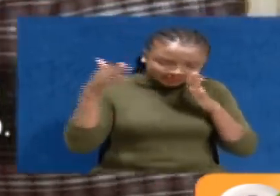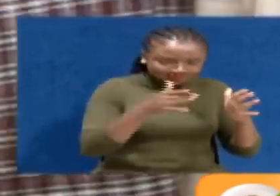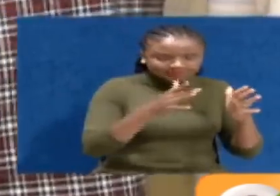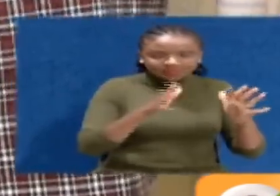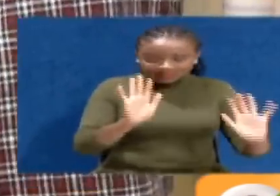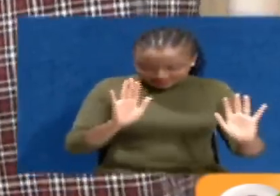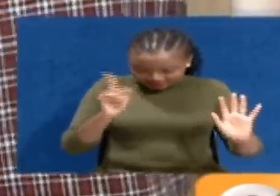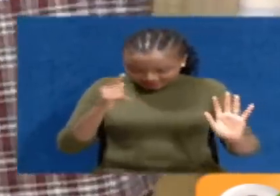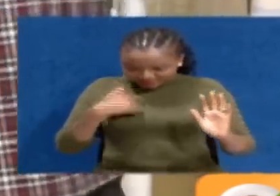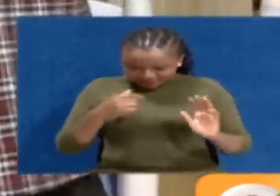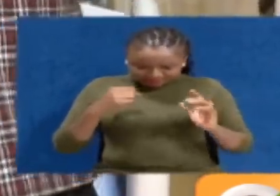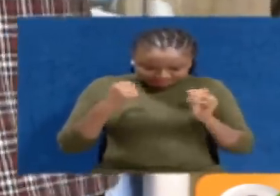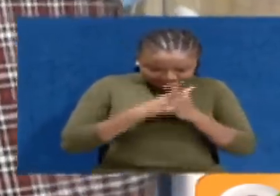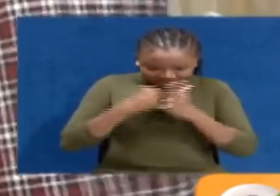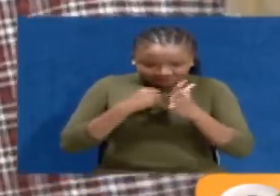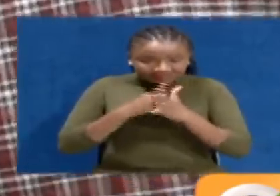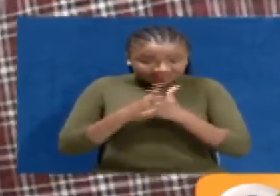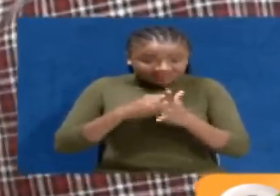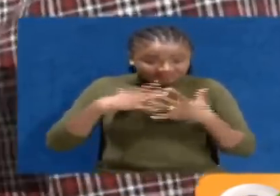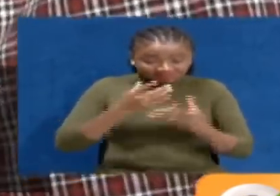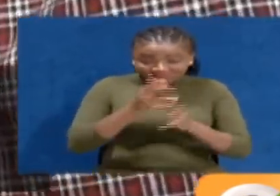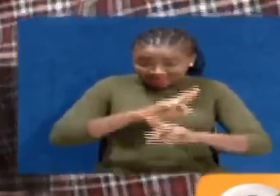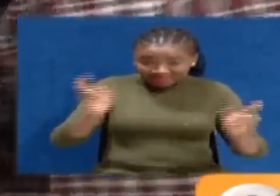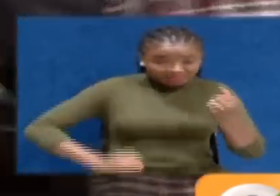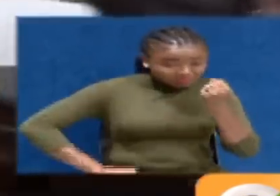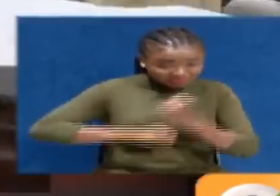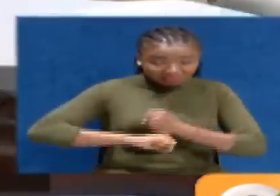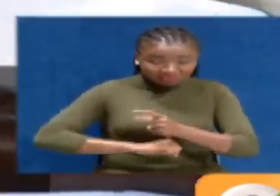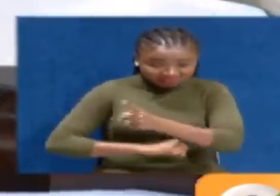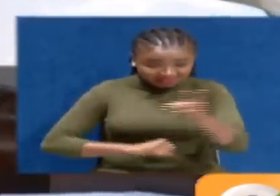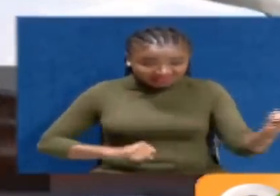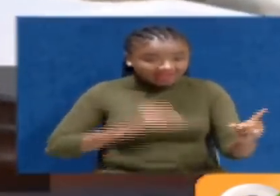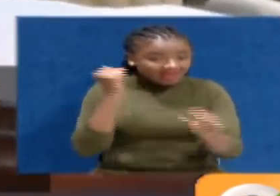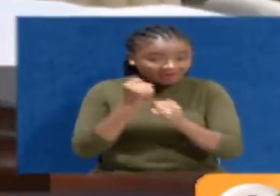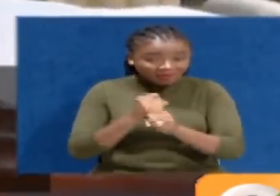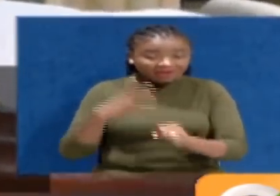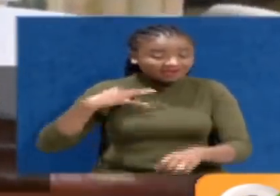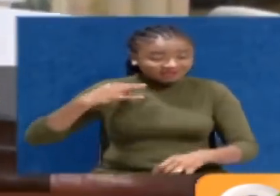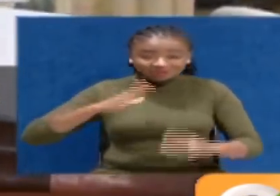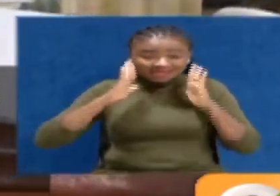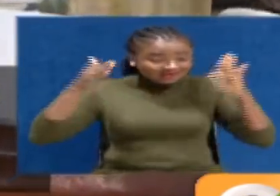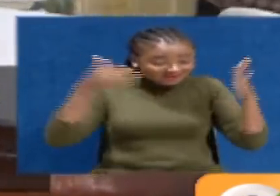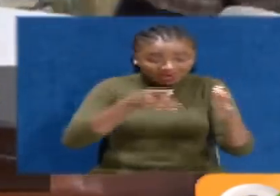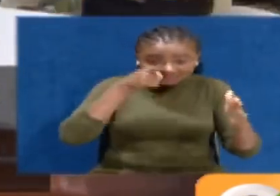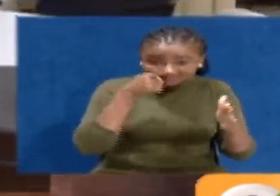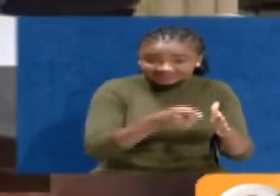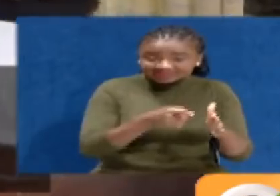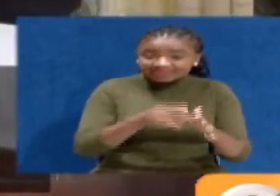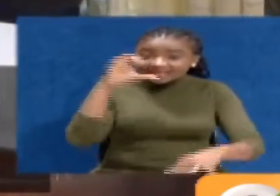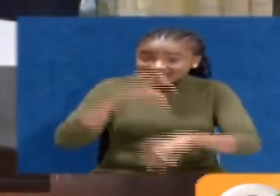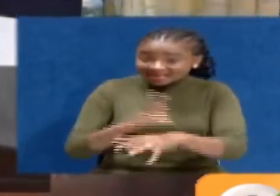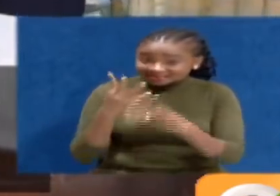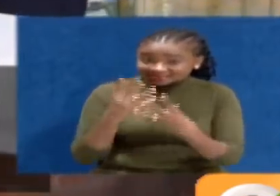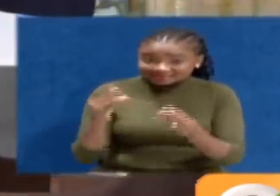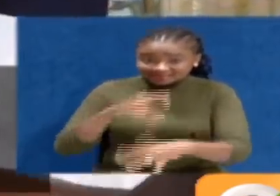kwanza wafanyakazi hapa ni kazi ngumu. Kupata mtu ambaye anajitolea na anajituma na anajiweka